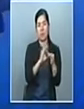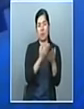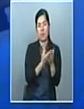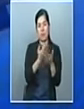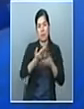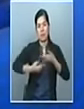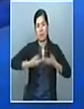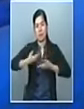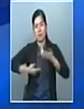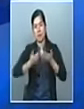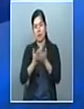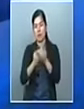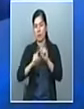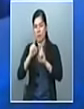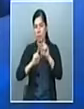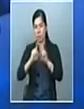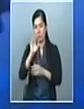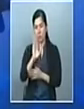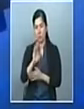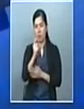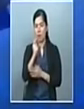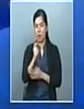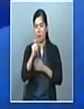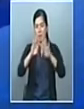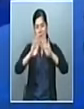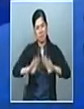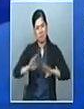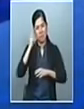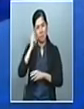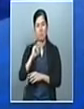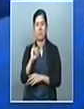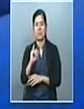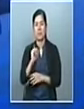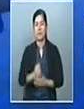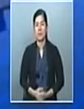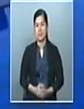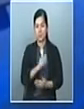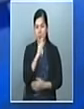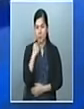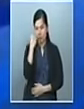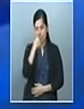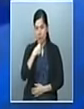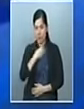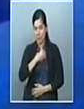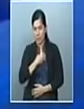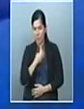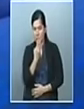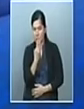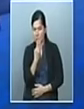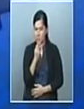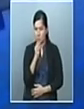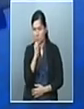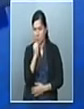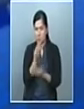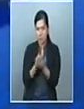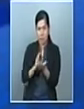ไม่ค่อยสู้ดีสักเท่าไหร่ค่ะส่วนใครนะคะที่อยากจะมองแล้วก็ประเมินการลงทุนในภูมิภาคเอเชียลงลึก